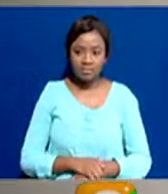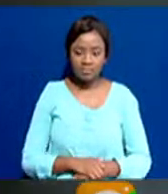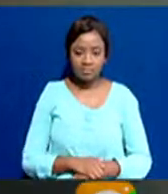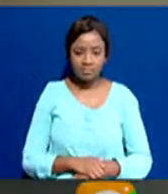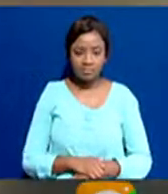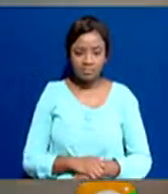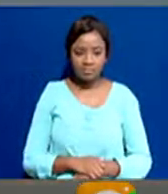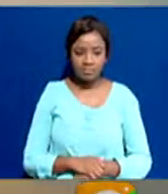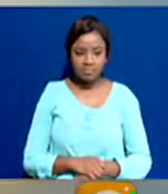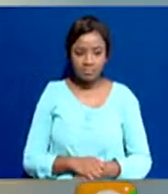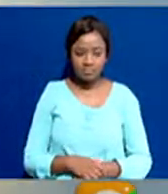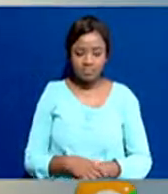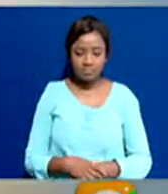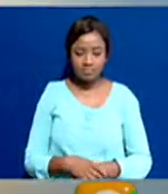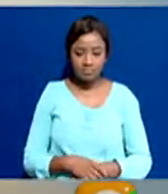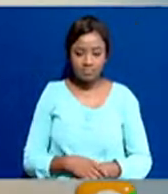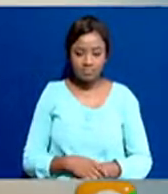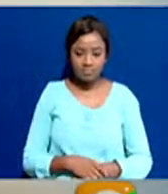Lucy Kibaki Hospital.